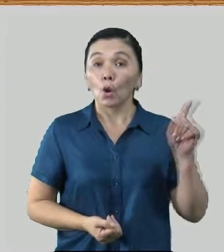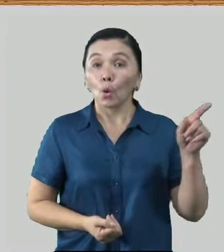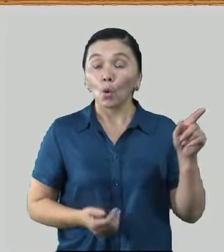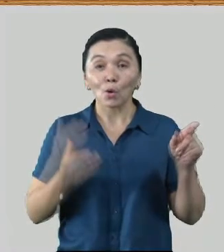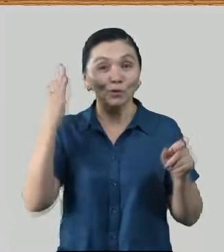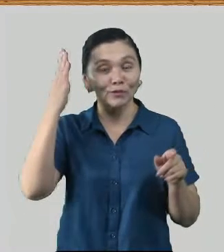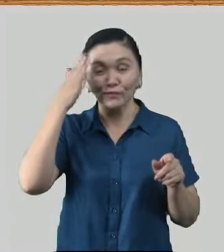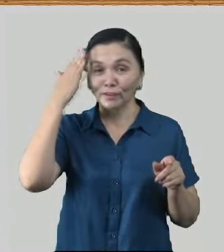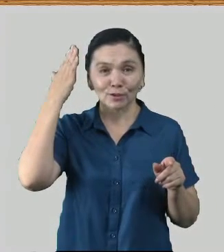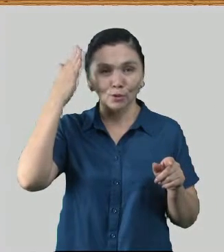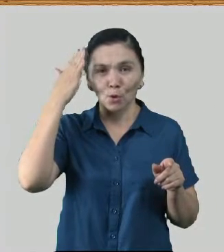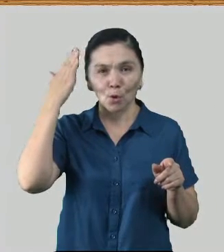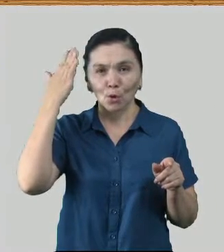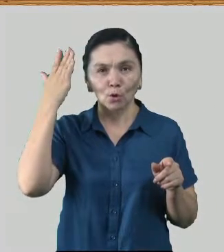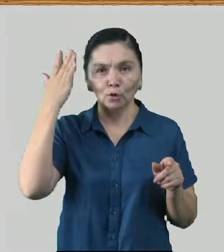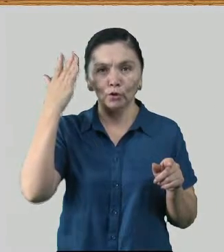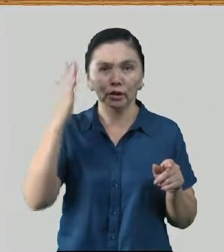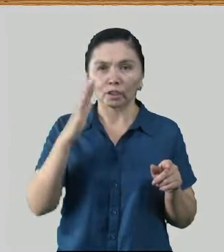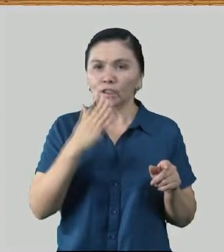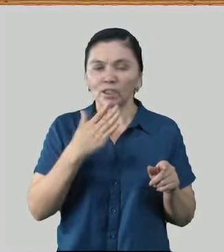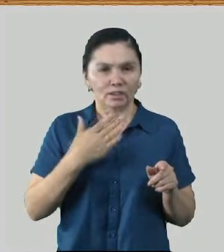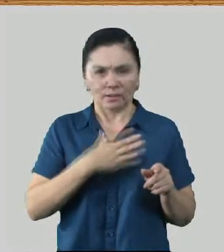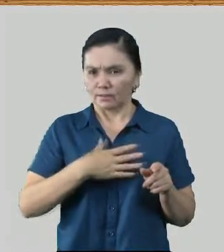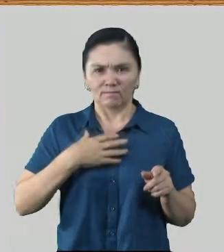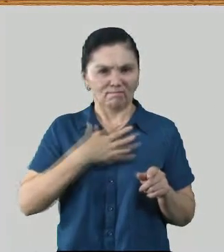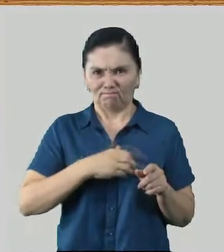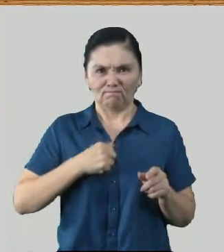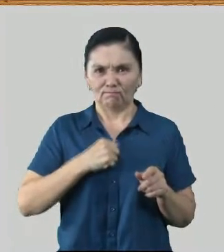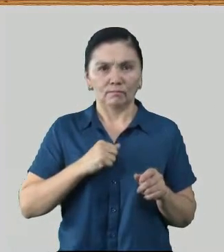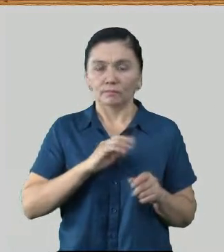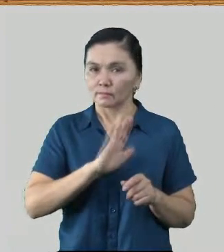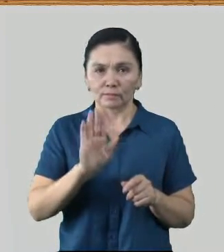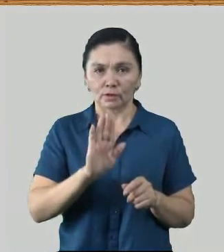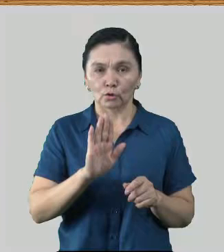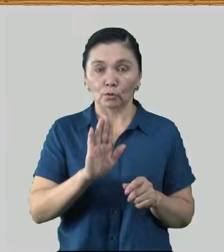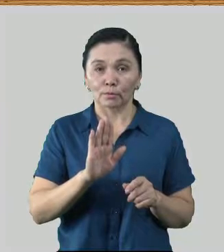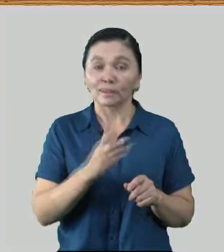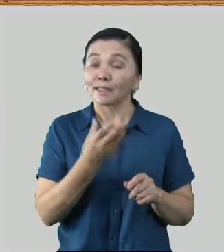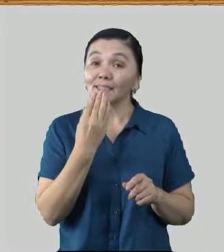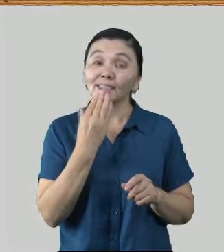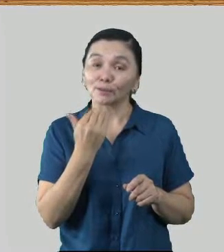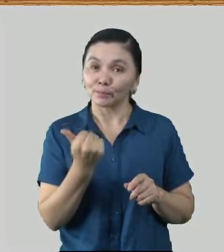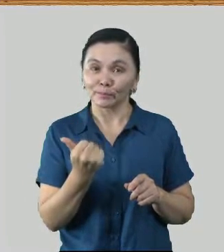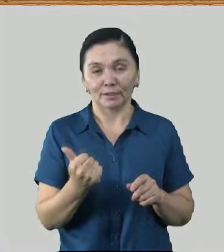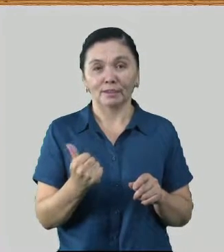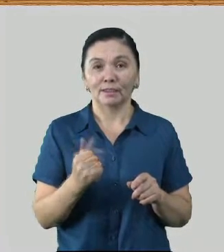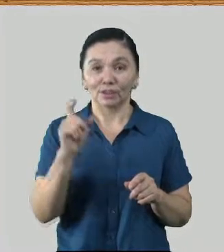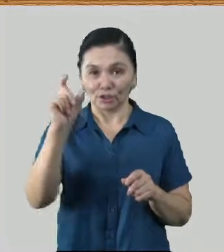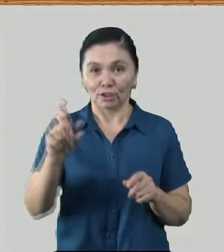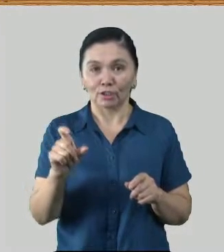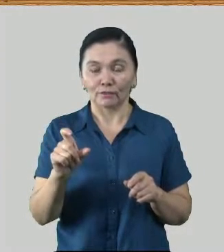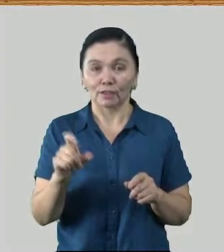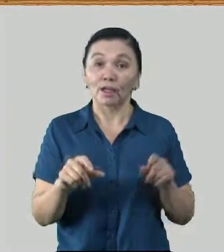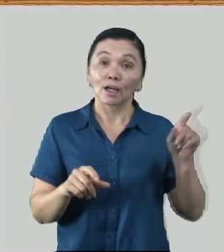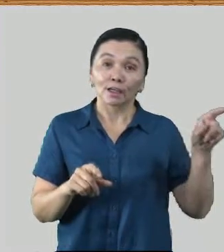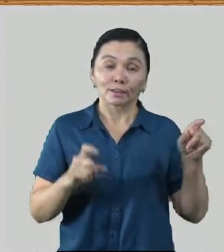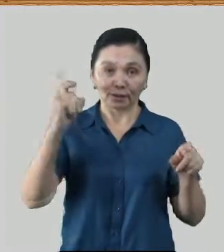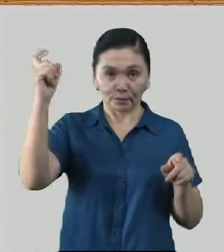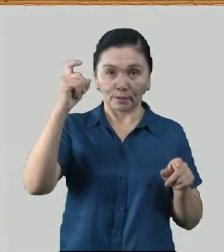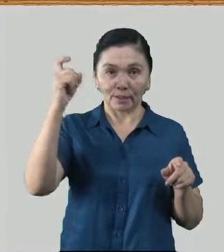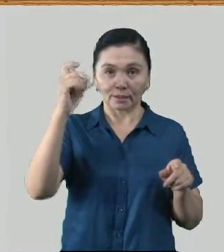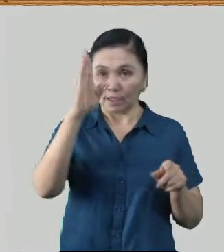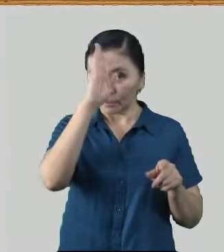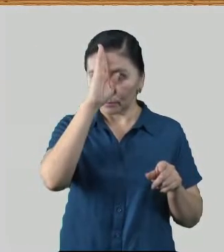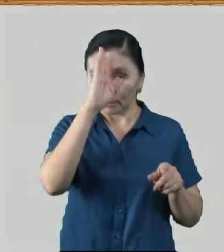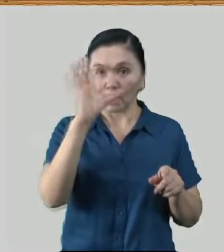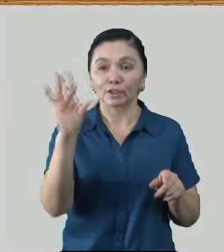Он веселый и не злобен, этот милый чудачок. С ним хозяин, мальчик